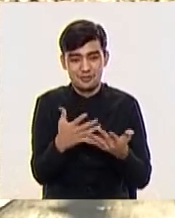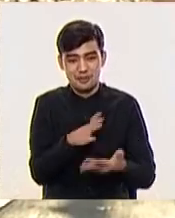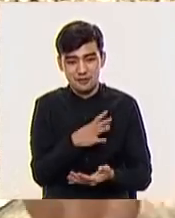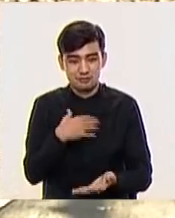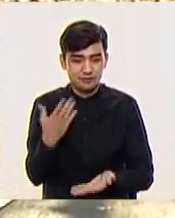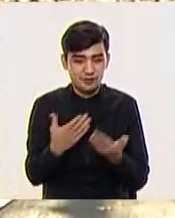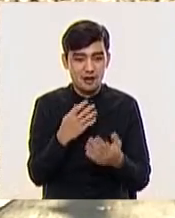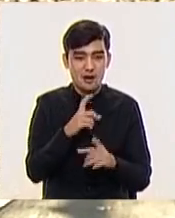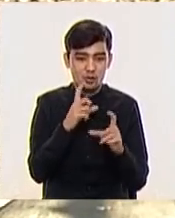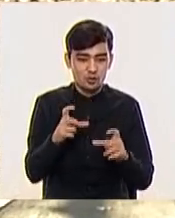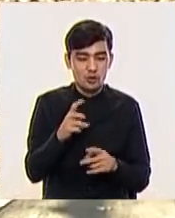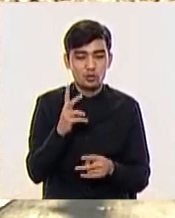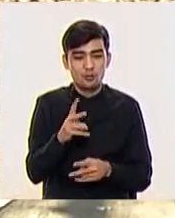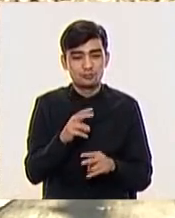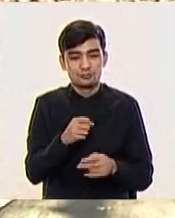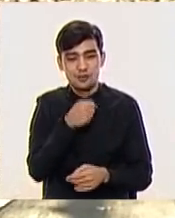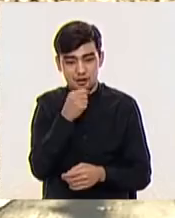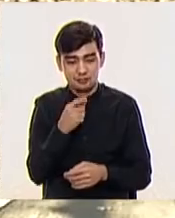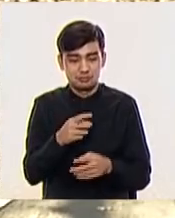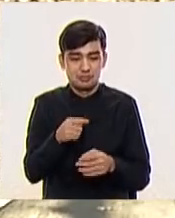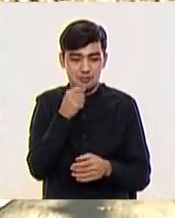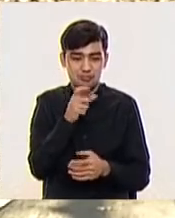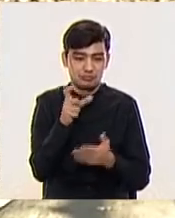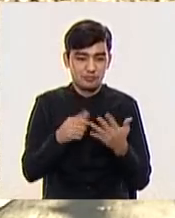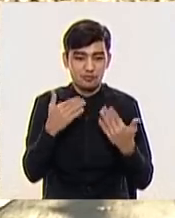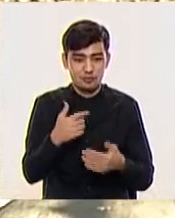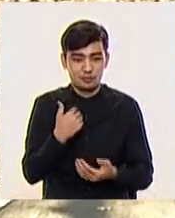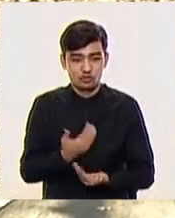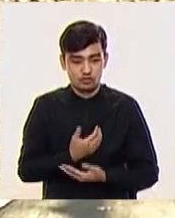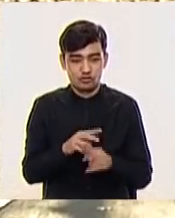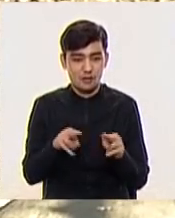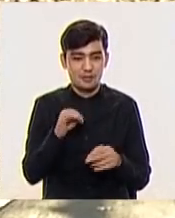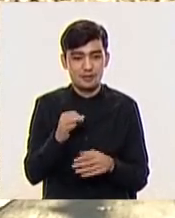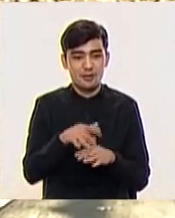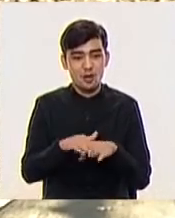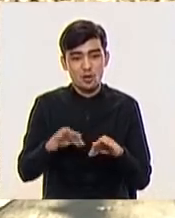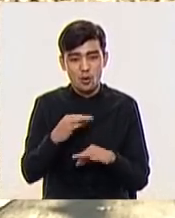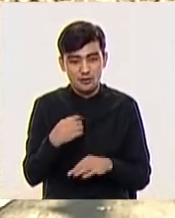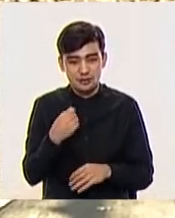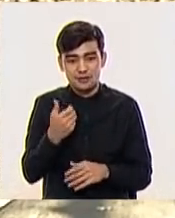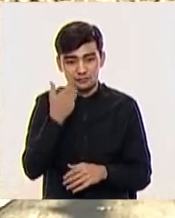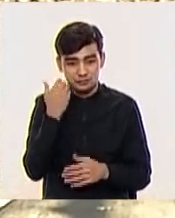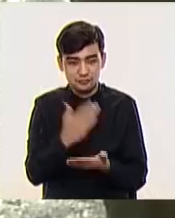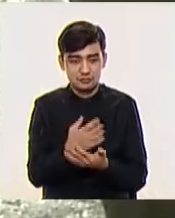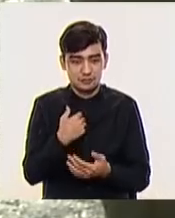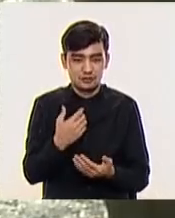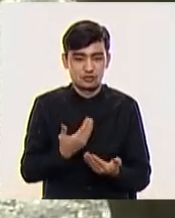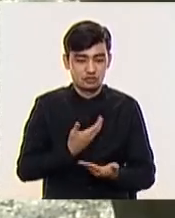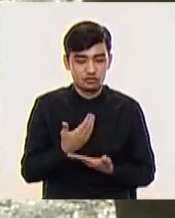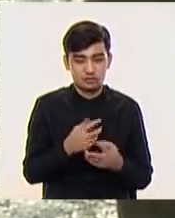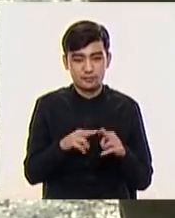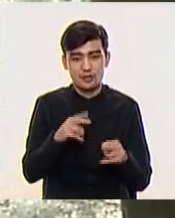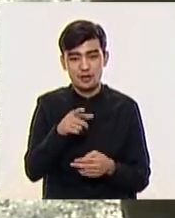керек. Әншілер ән айтып дегендей, өйткені біз сол арқылы өмір сүреміз, халық арқылы ақша табамыз, нан жейміз.